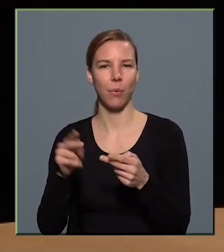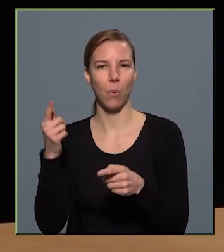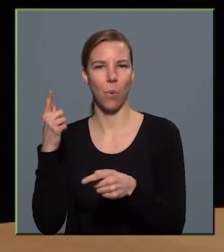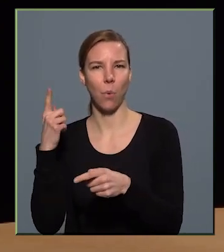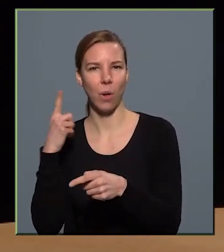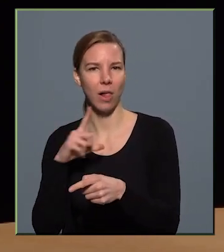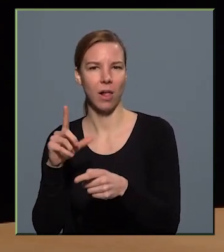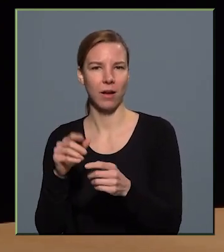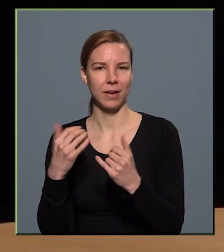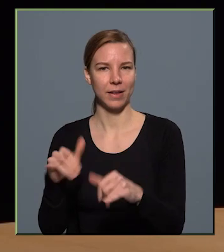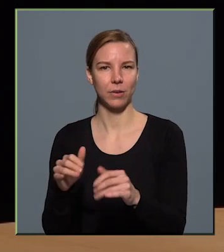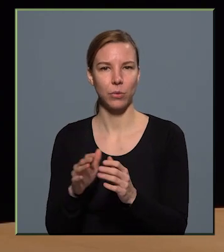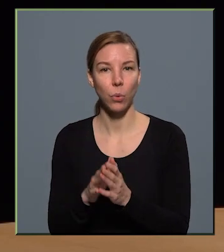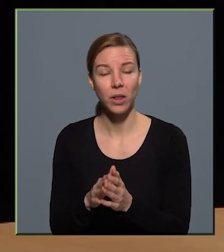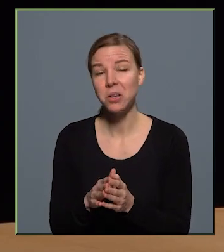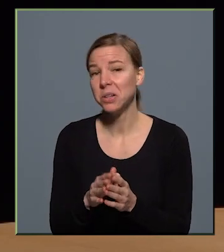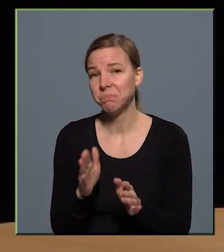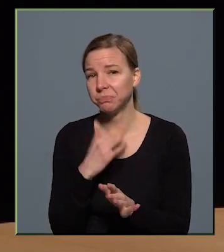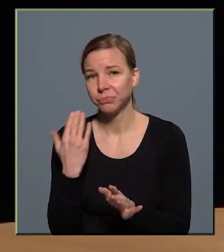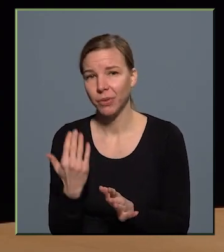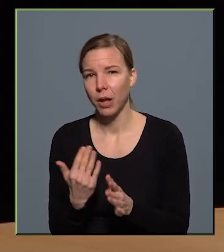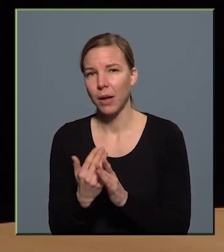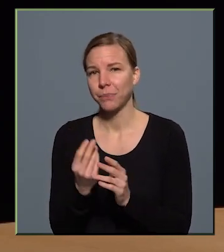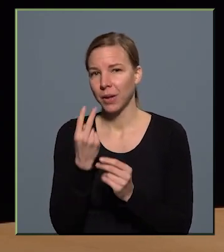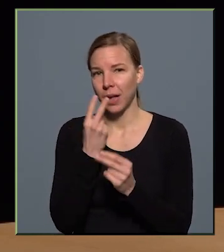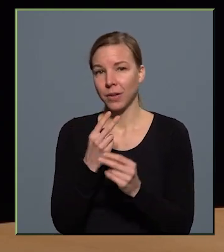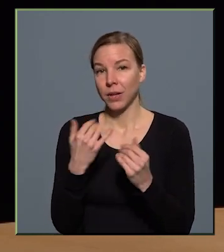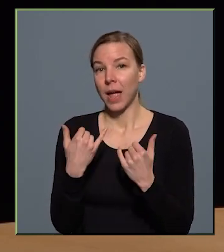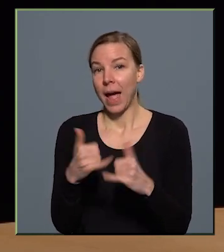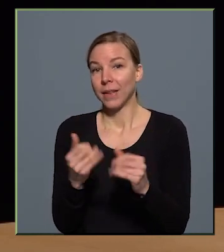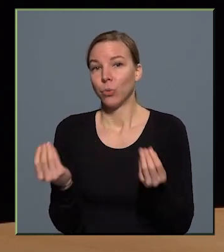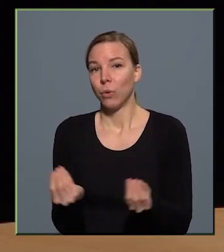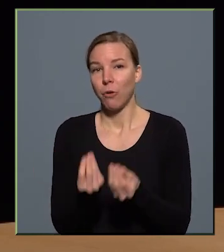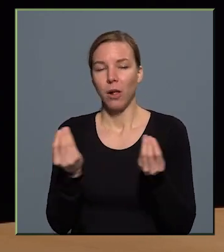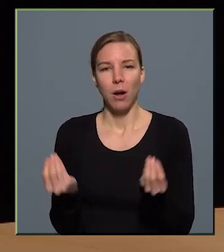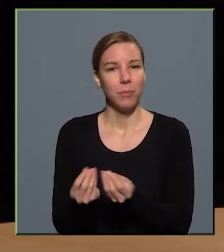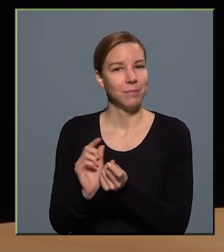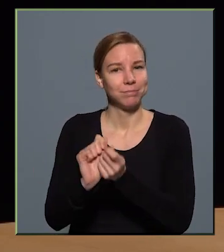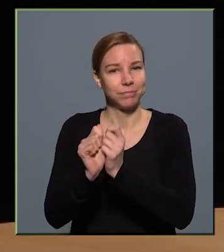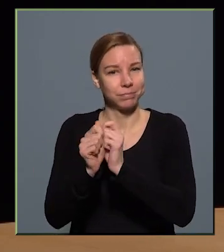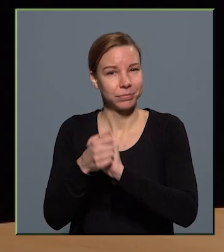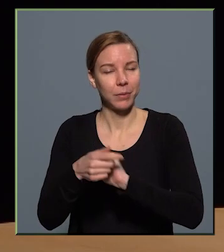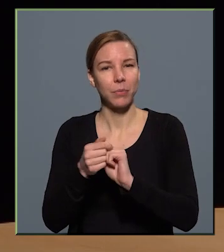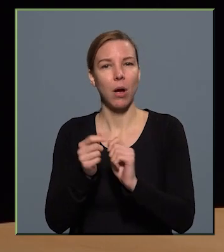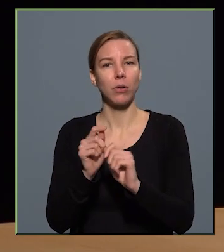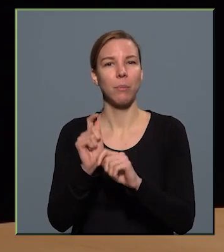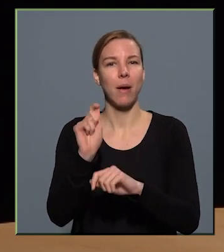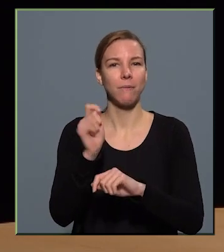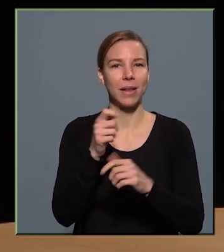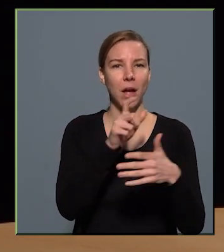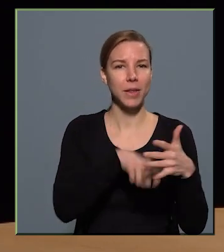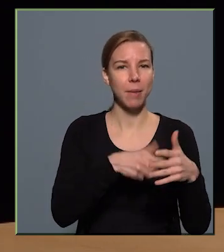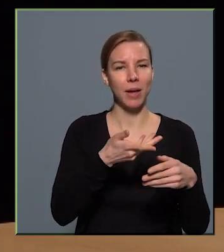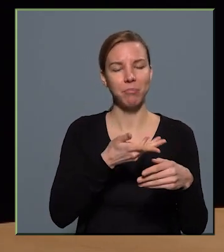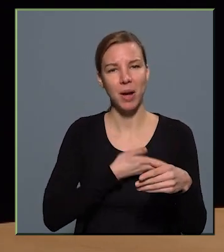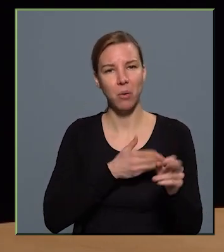élek. Az ötlet annyi volt, hogy látszott, hogy itt elindul valami, hogy túl azon, hogy a villanyszámlát megkapjuk,